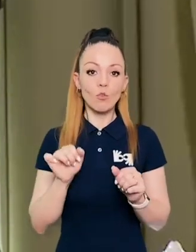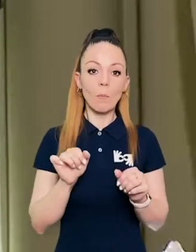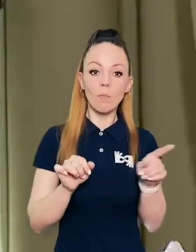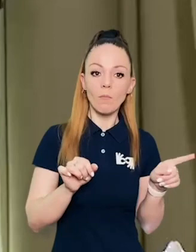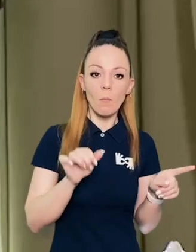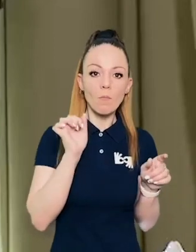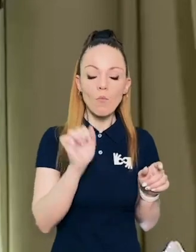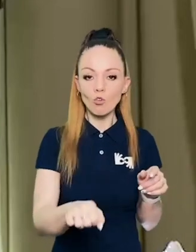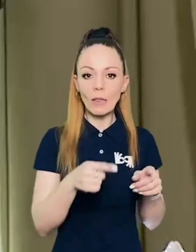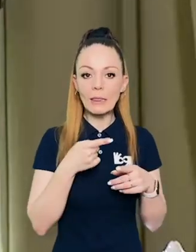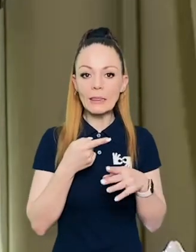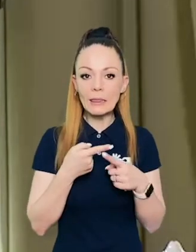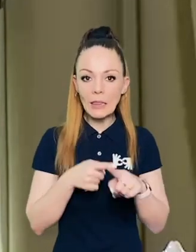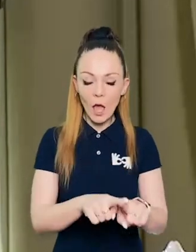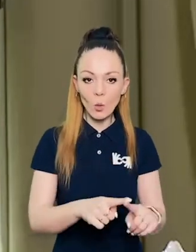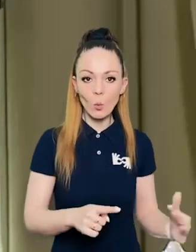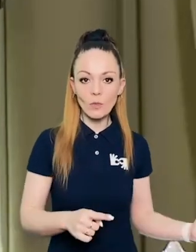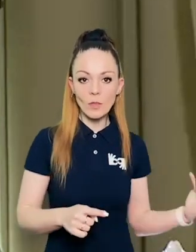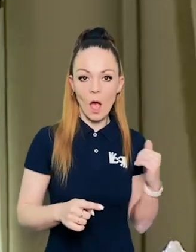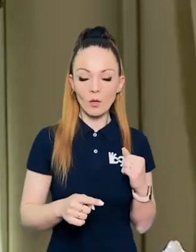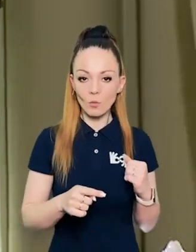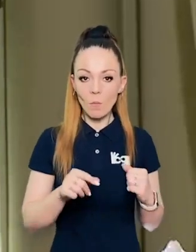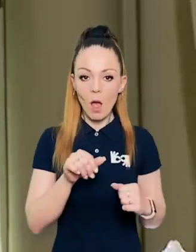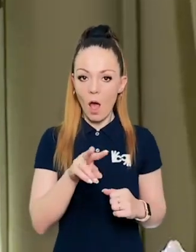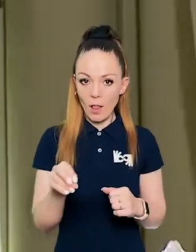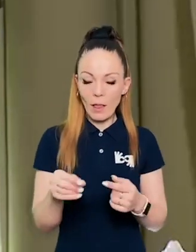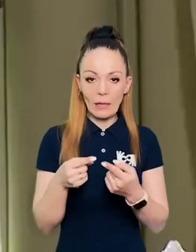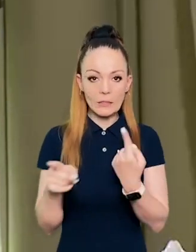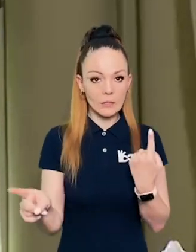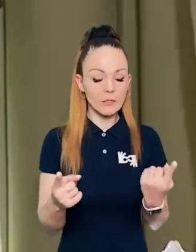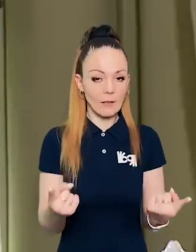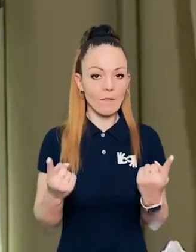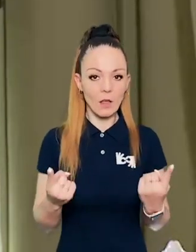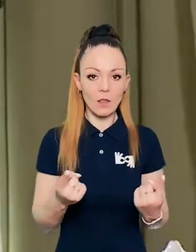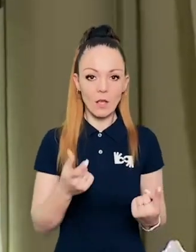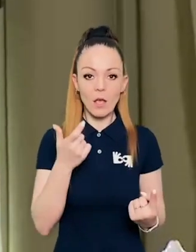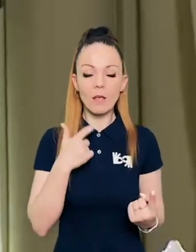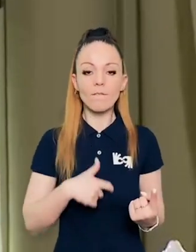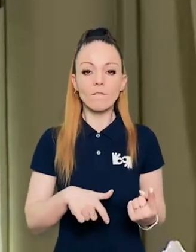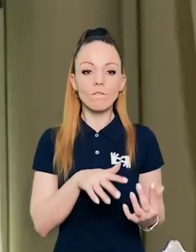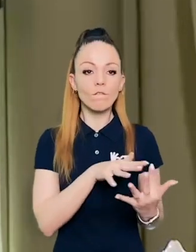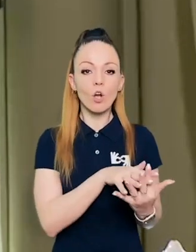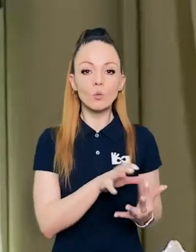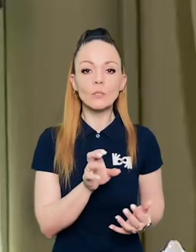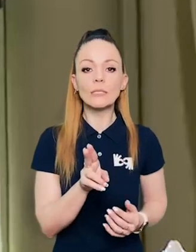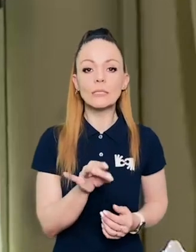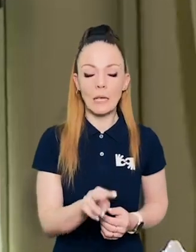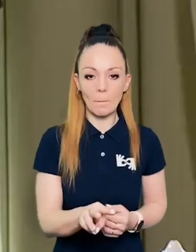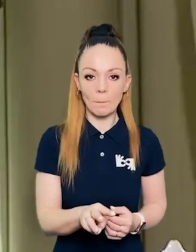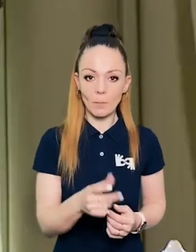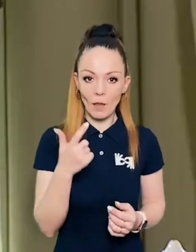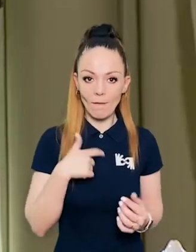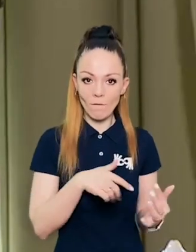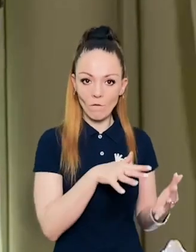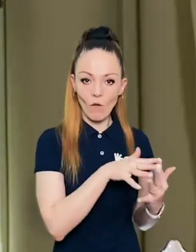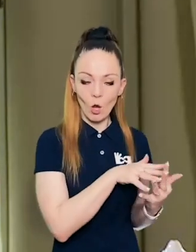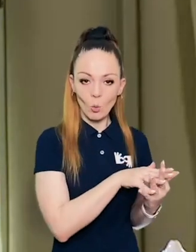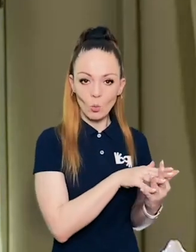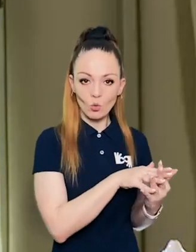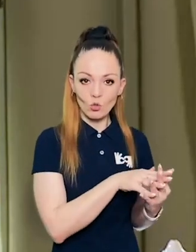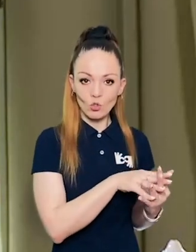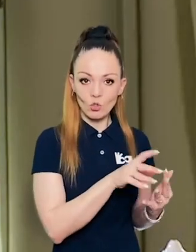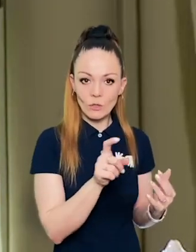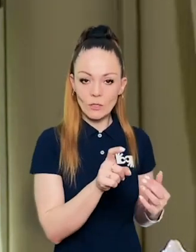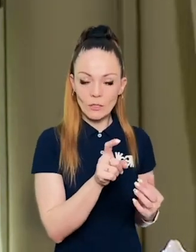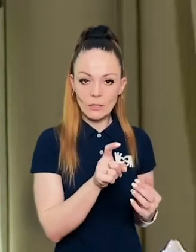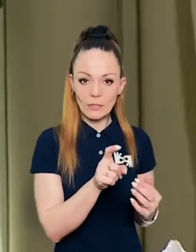того боку може початися технікою наступ. Але різниця велика. Ти воюєш з ким? Ти